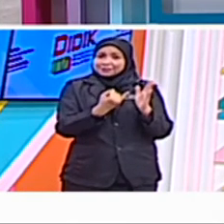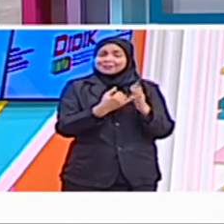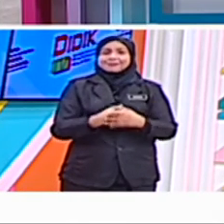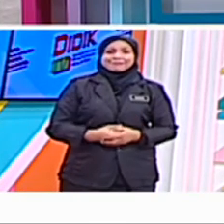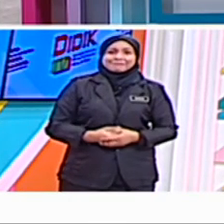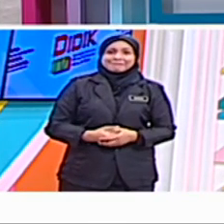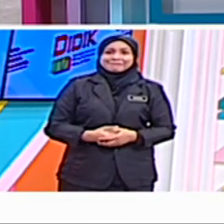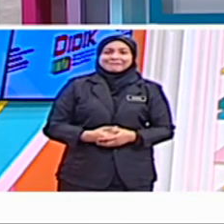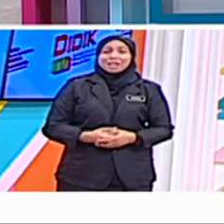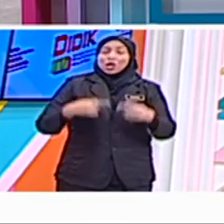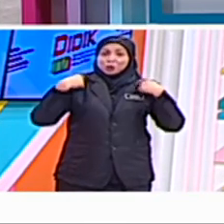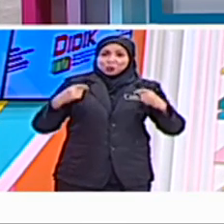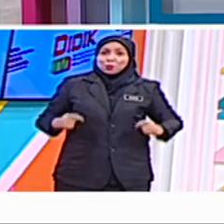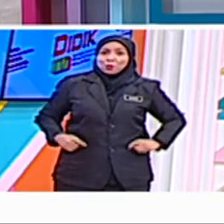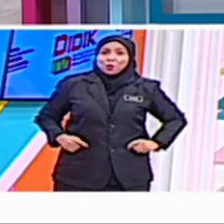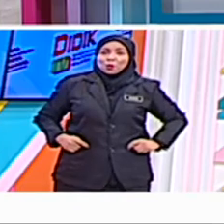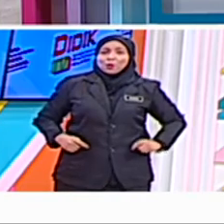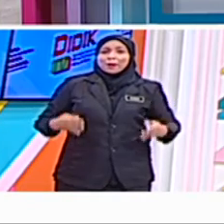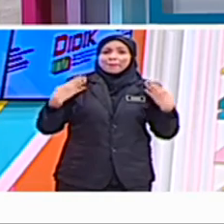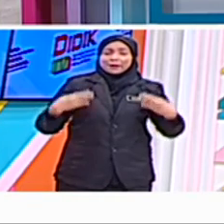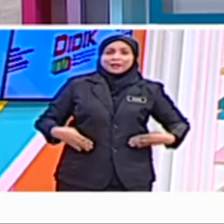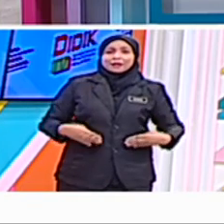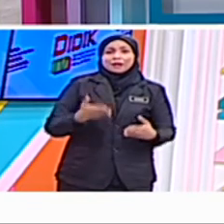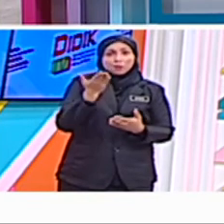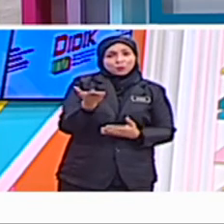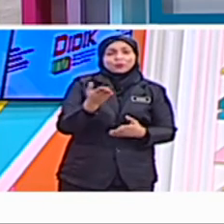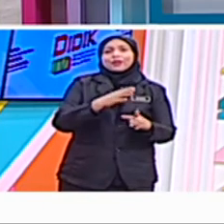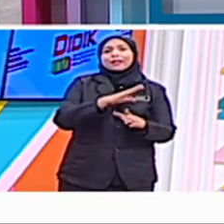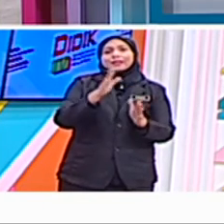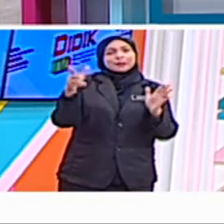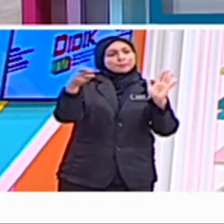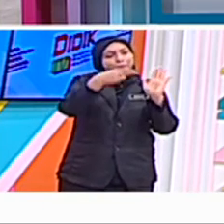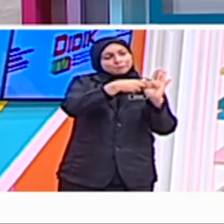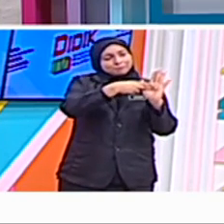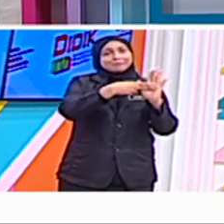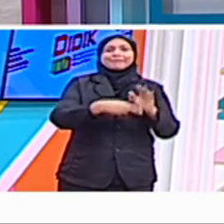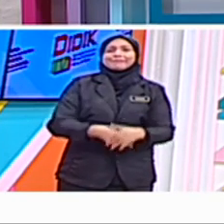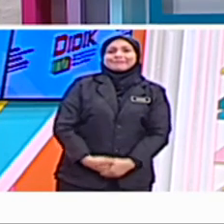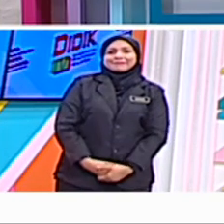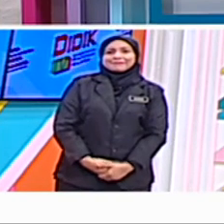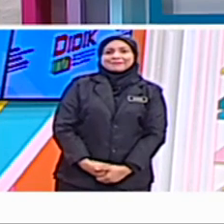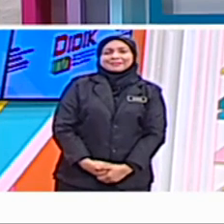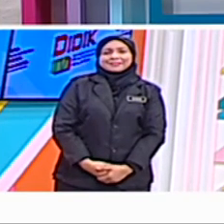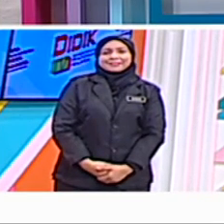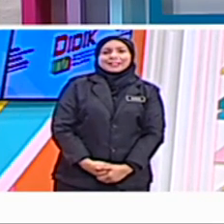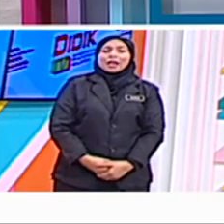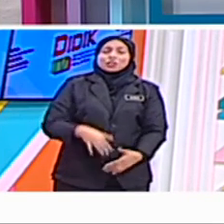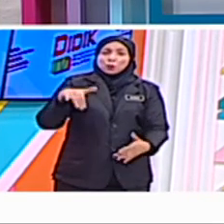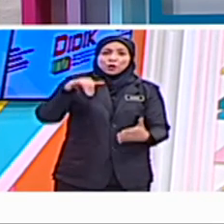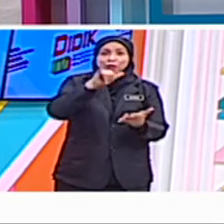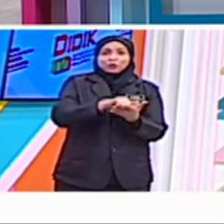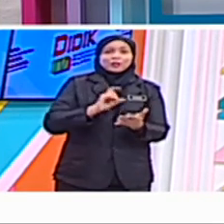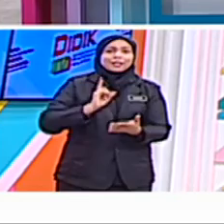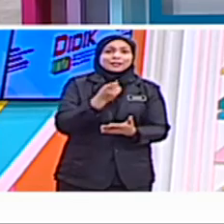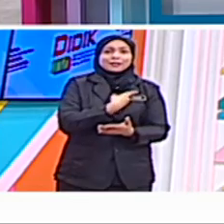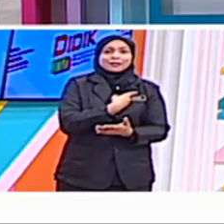rajah, tubuh badan kamu, kemudian label. Cikgu nak tengok. Sementara itu, mari